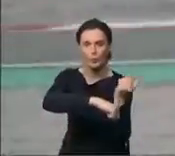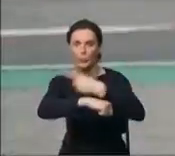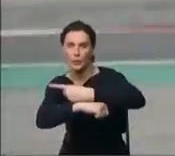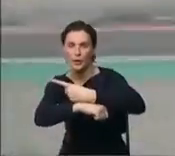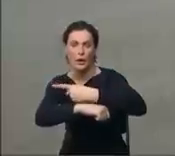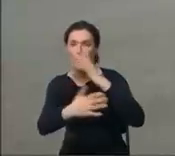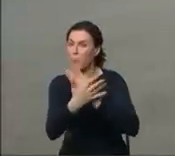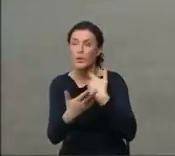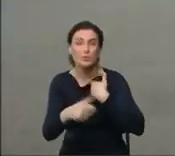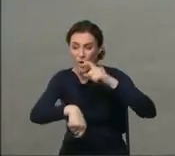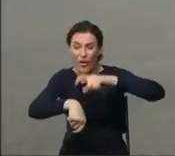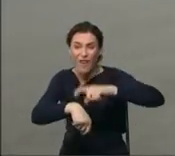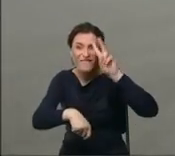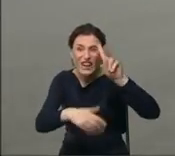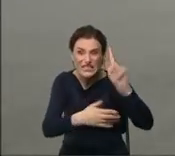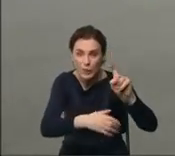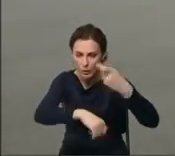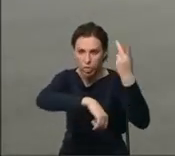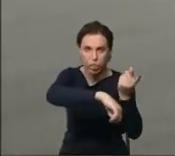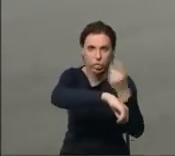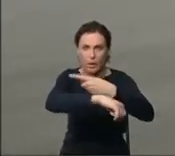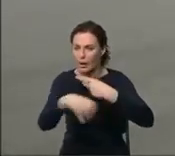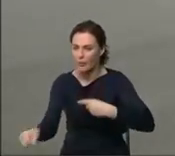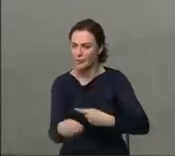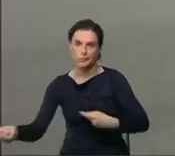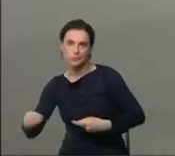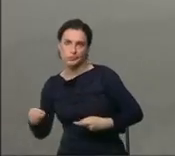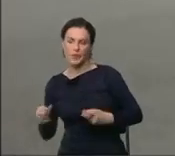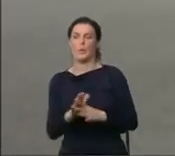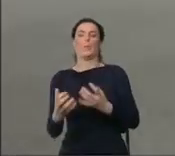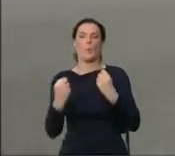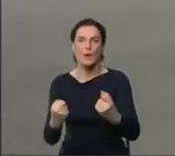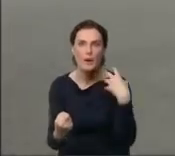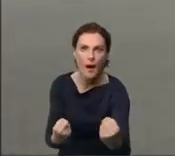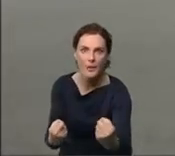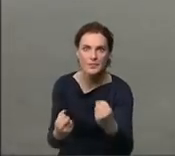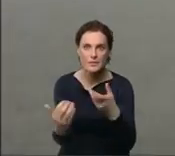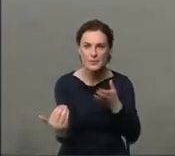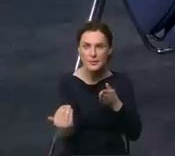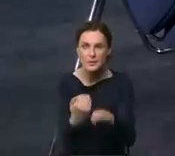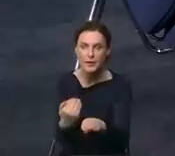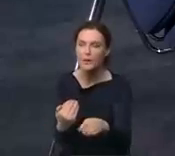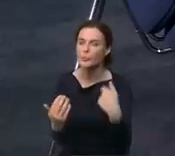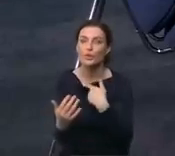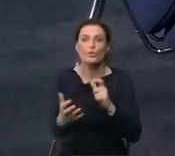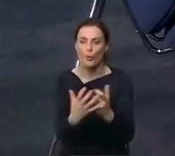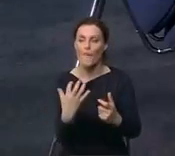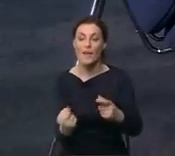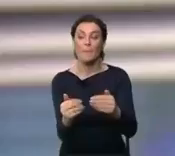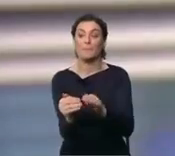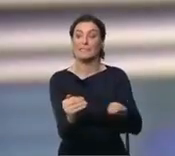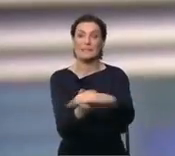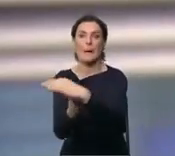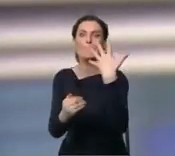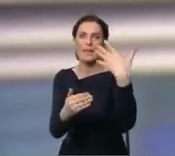i to wszystko trwa 2 sekundy w momencie, kiedy już znowu mamy pełny gaz. W tym momencie musielibyśmy zahamować minimum 5 metrów